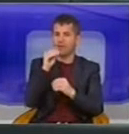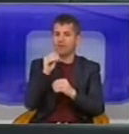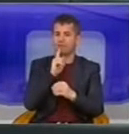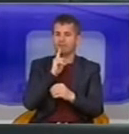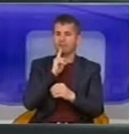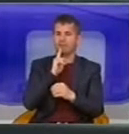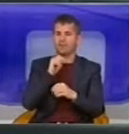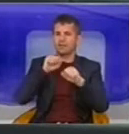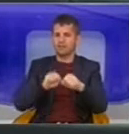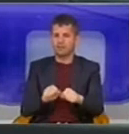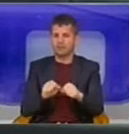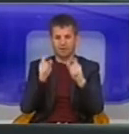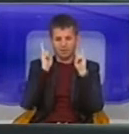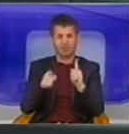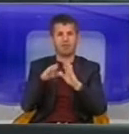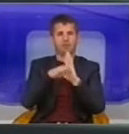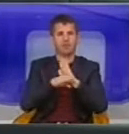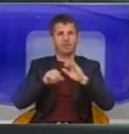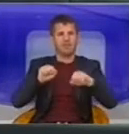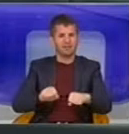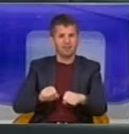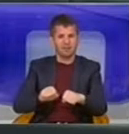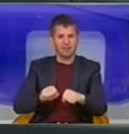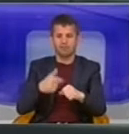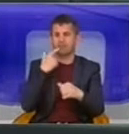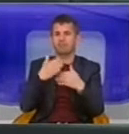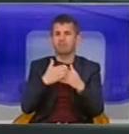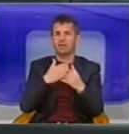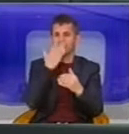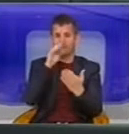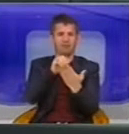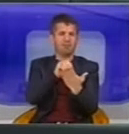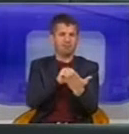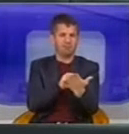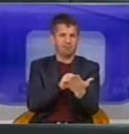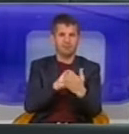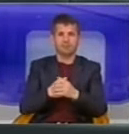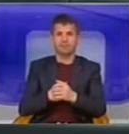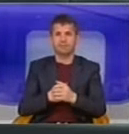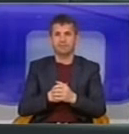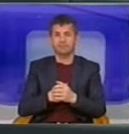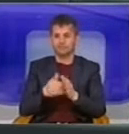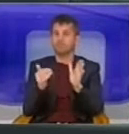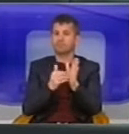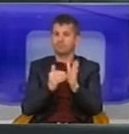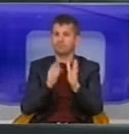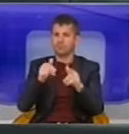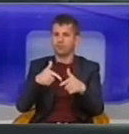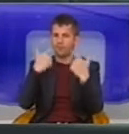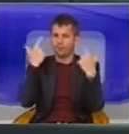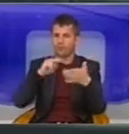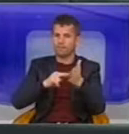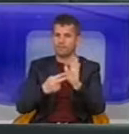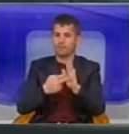që qeveria duhet të ketë një program qeverisë bile së paku në letër. Ende i kemi të freskëta planet famoze